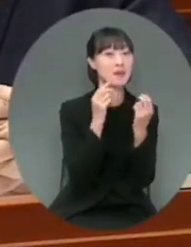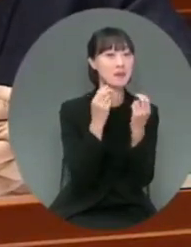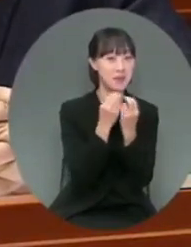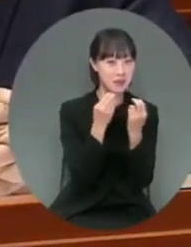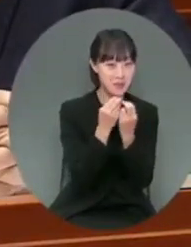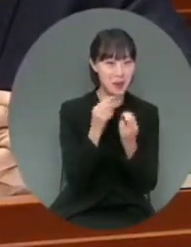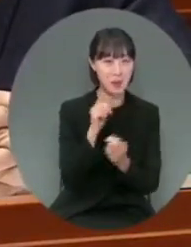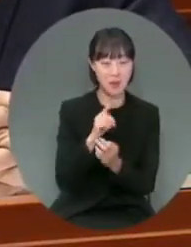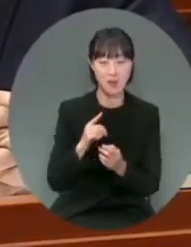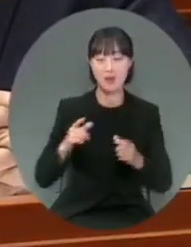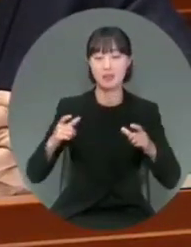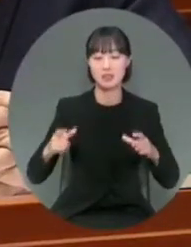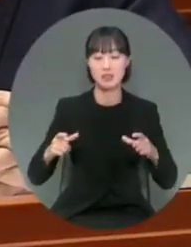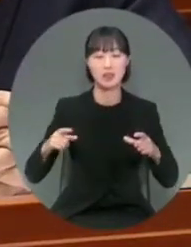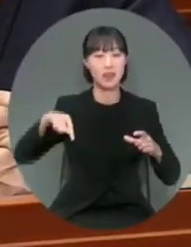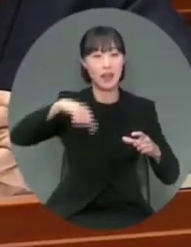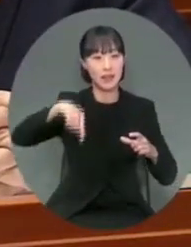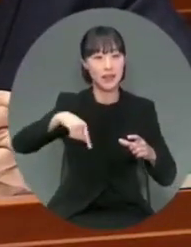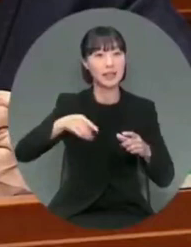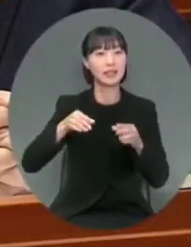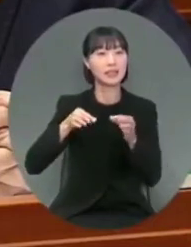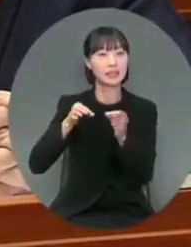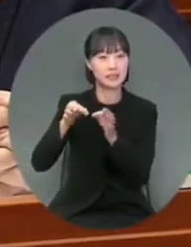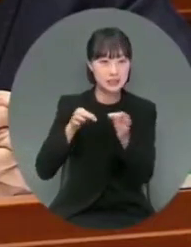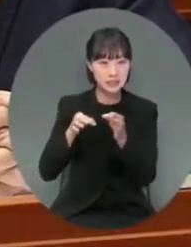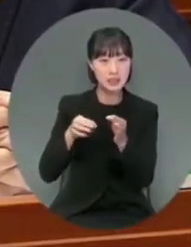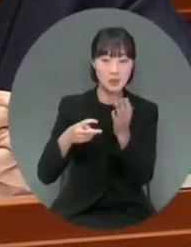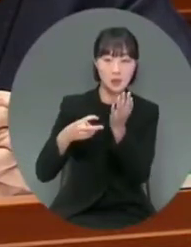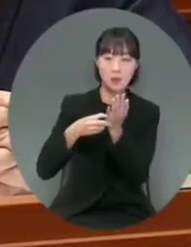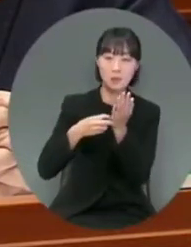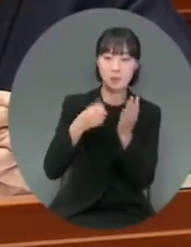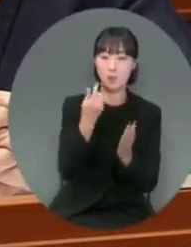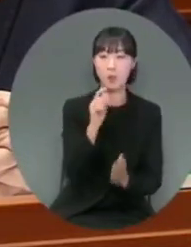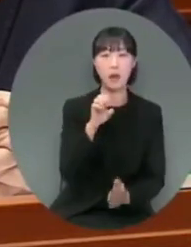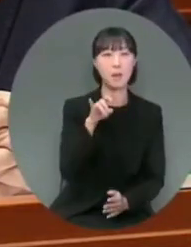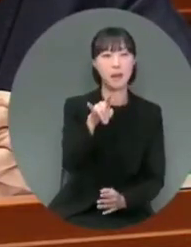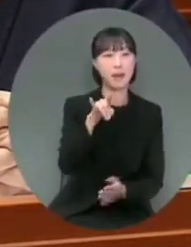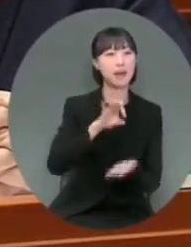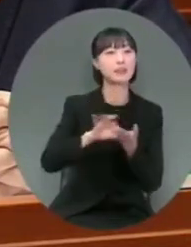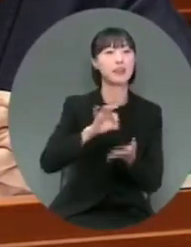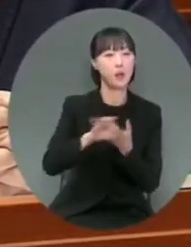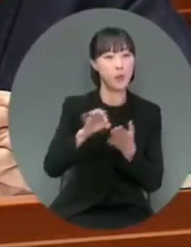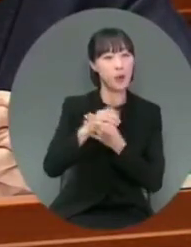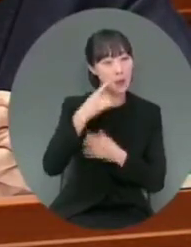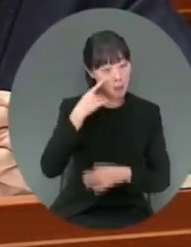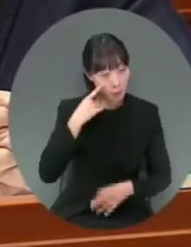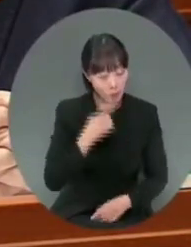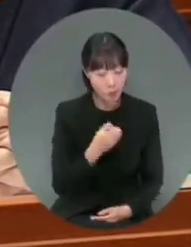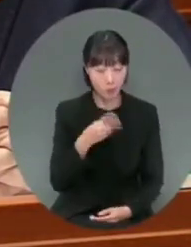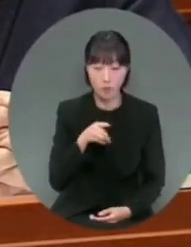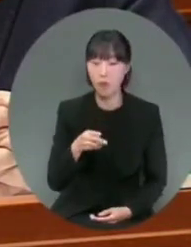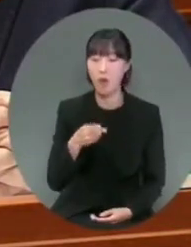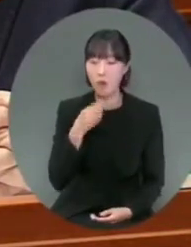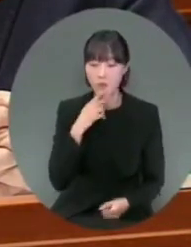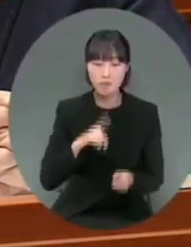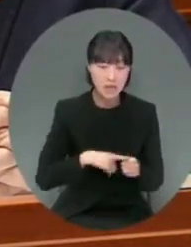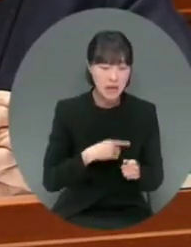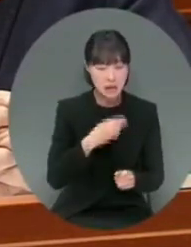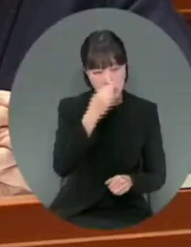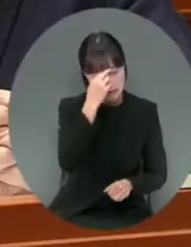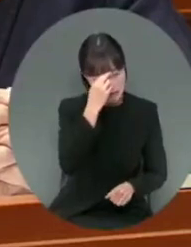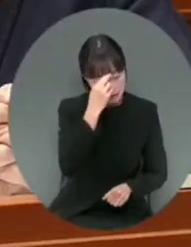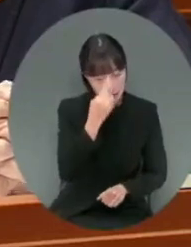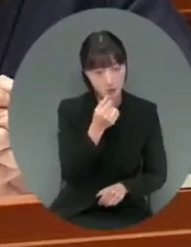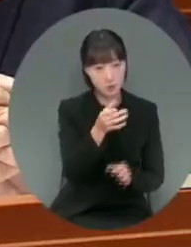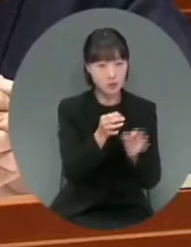지역 화폐를 한 번이라도 좀 써보고 또 지역 화폐가 없어서 쩔쩔매고 있는 소상공인들의